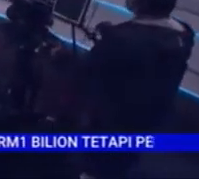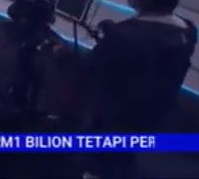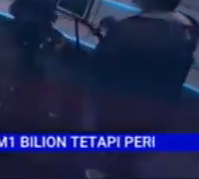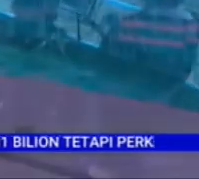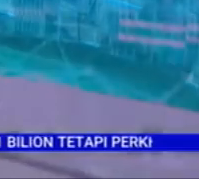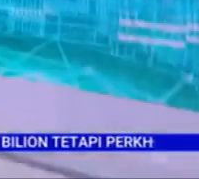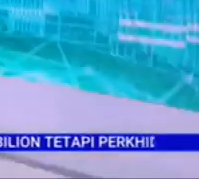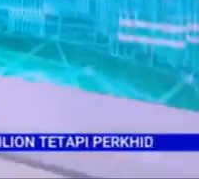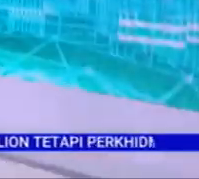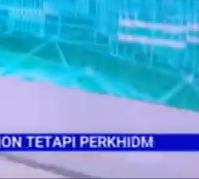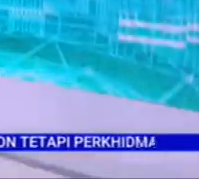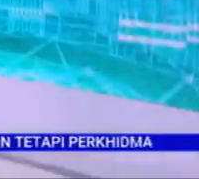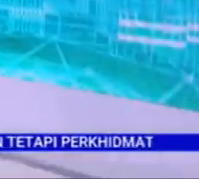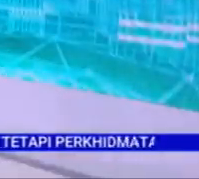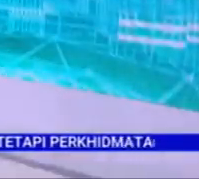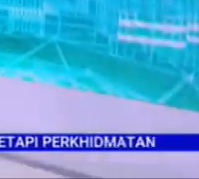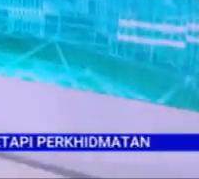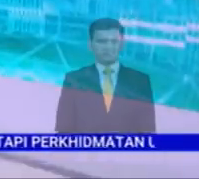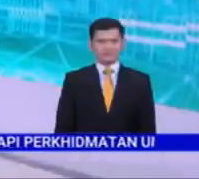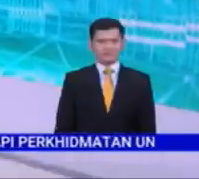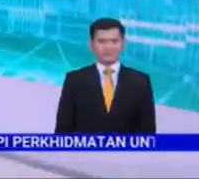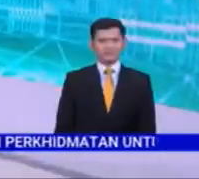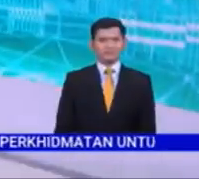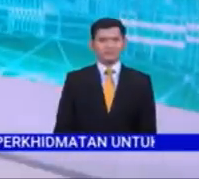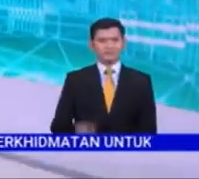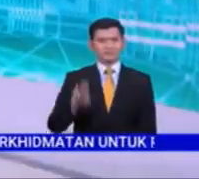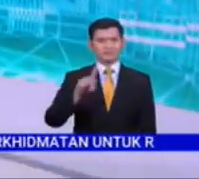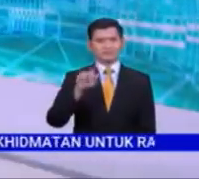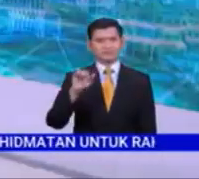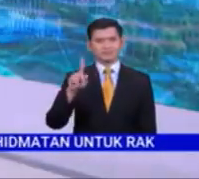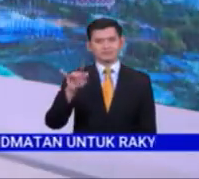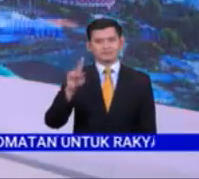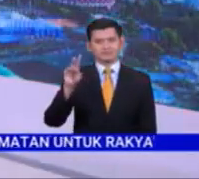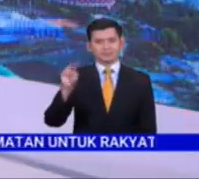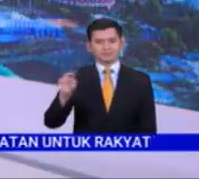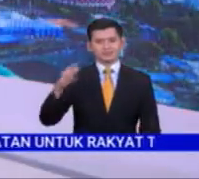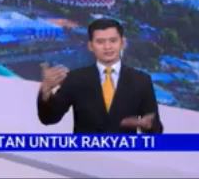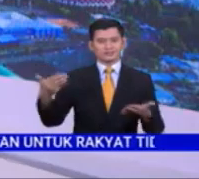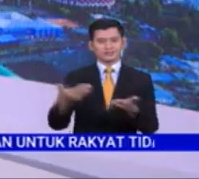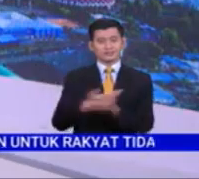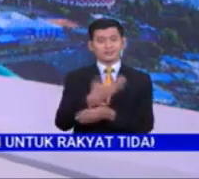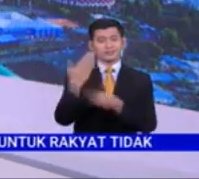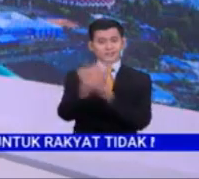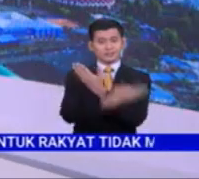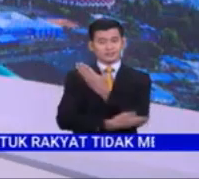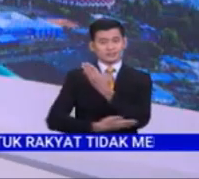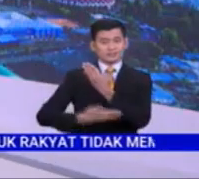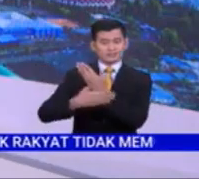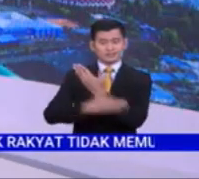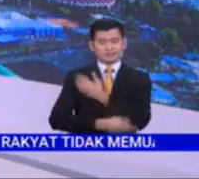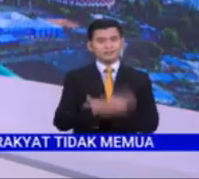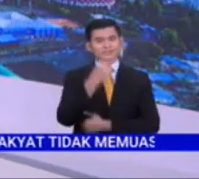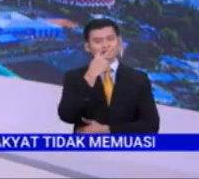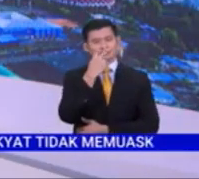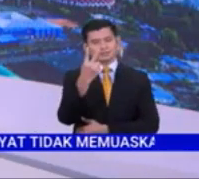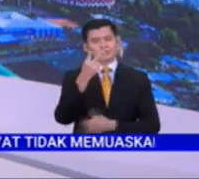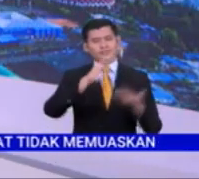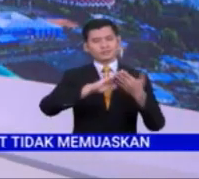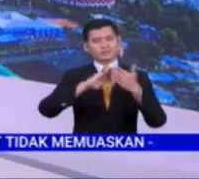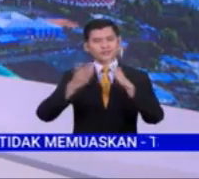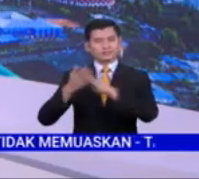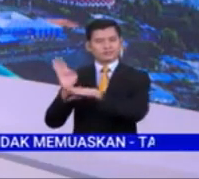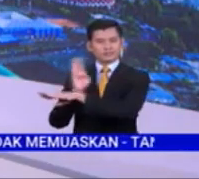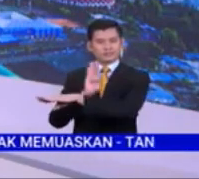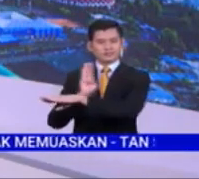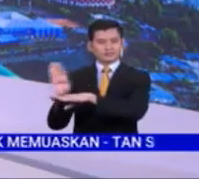Menerusi slogan Uzbekistan Baharu, negara Asia Tengah itu menjanjikan iklim pelaburan kondusif bagi komuniti perniagaan global.